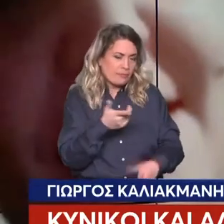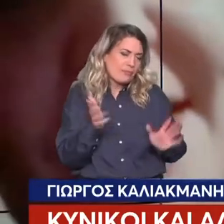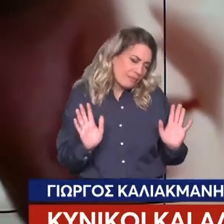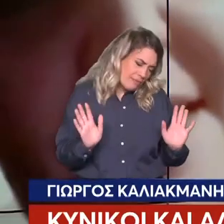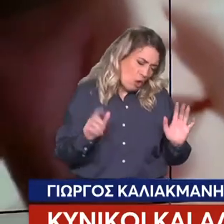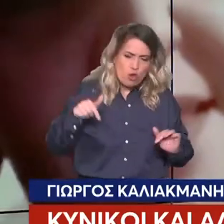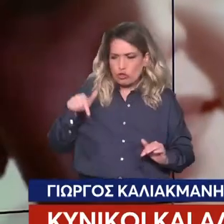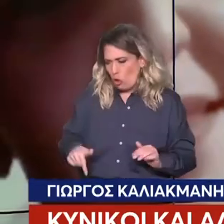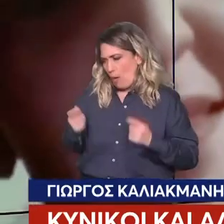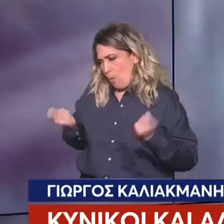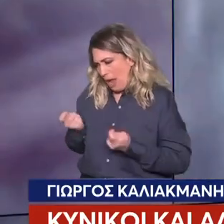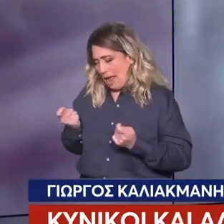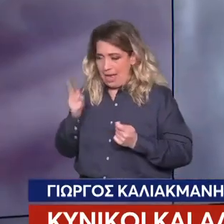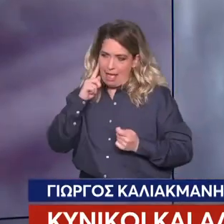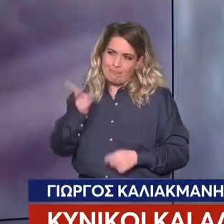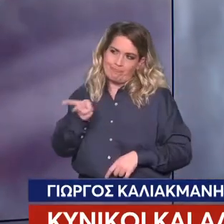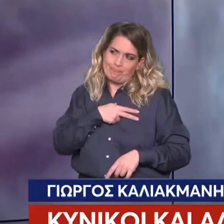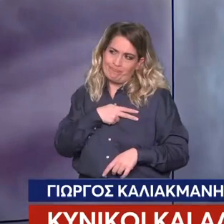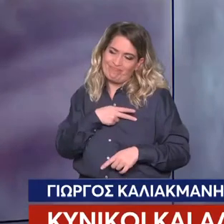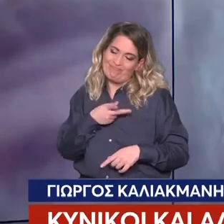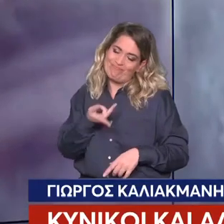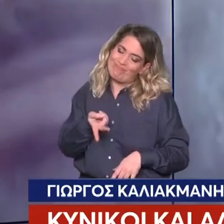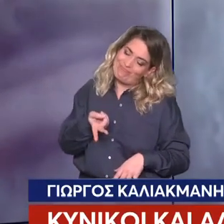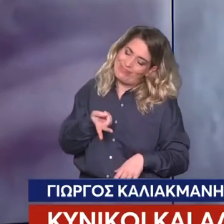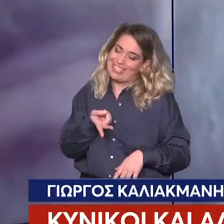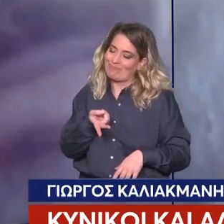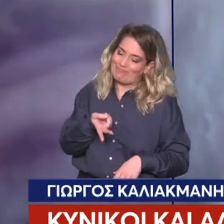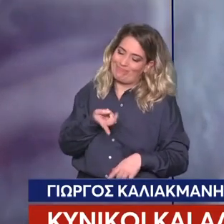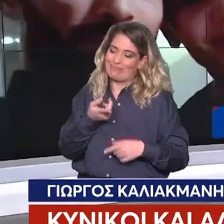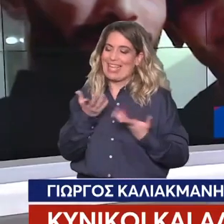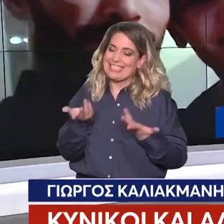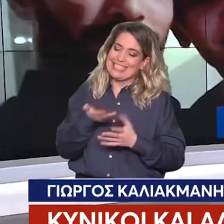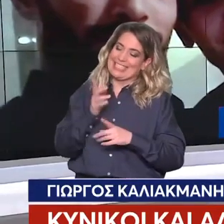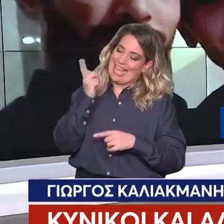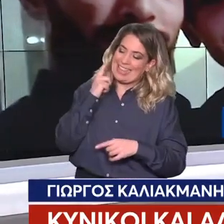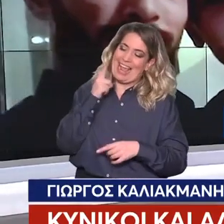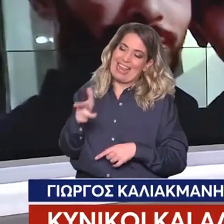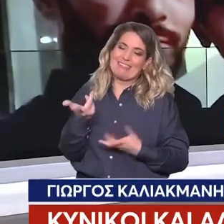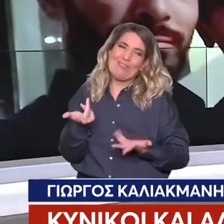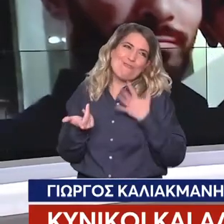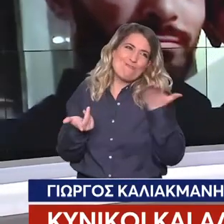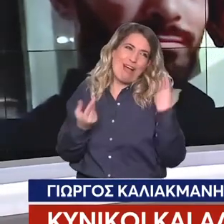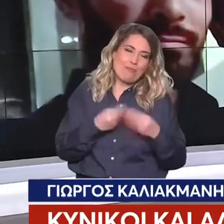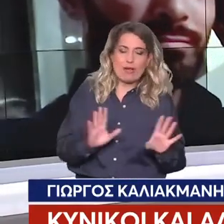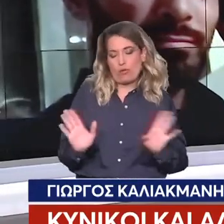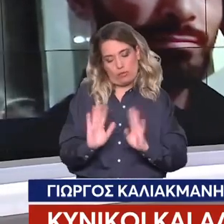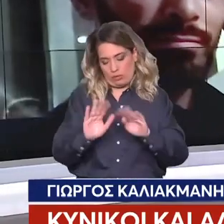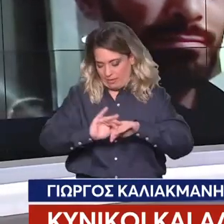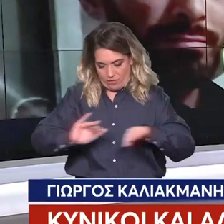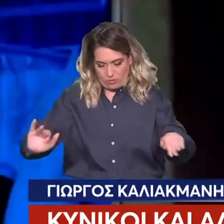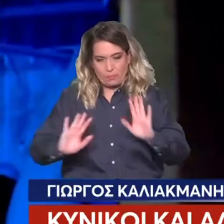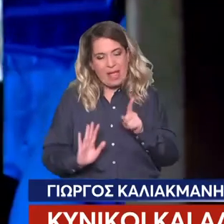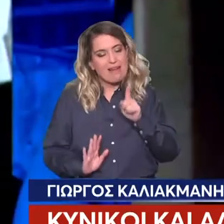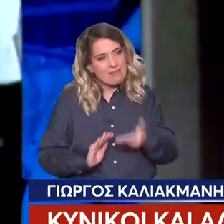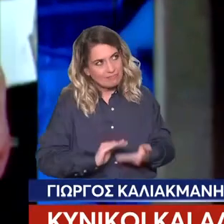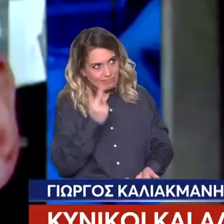αυτά, τίποτα. Αυτό που έκανε. Αλλά μην παρεξηγηθούμε, αλλά έχει σημασία, να δούμε και αυτήν την πτυχή. Δεν